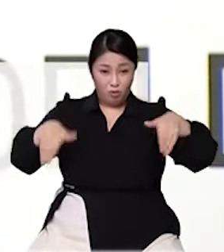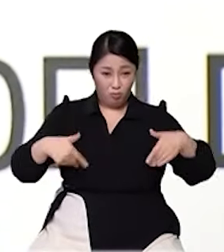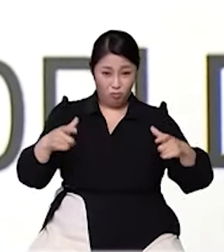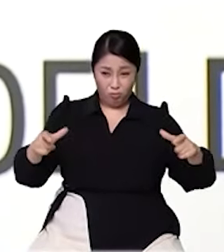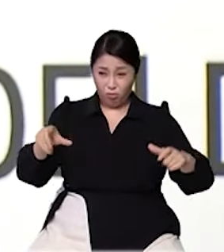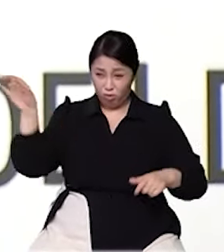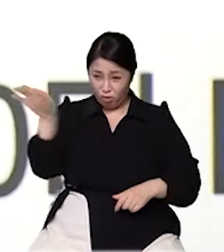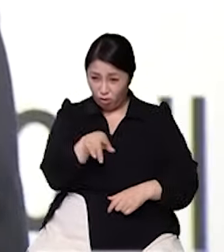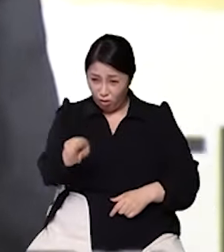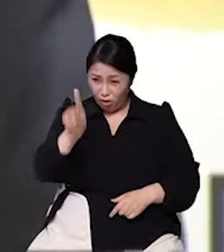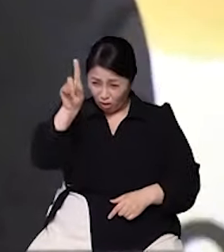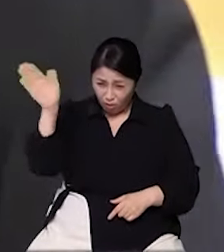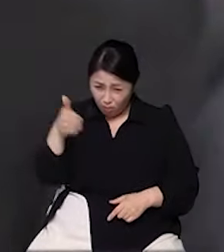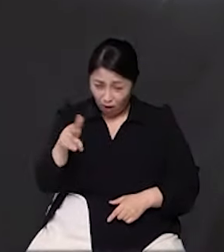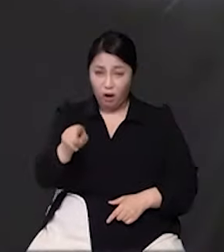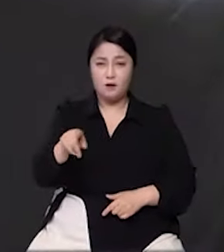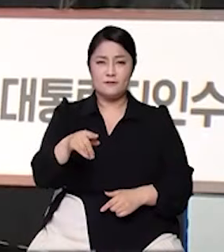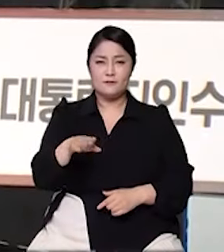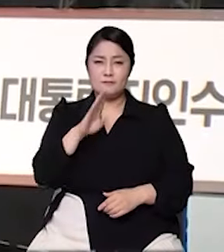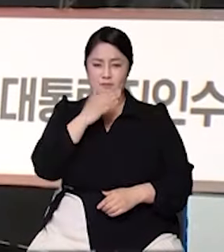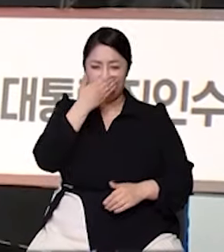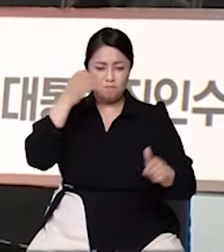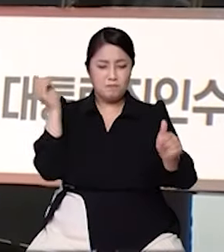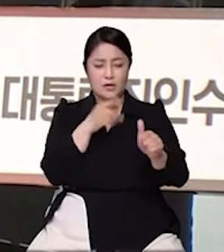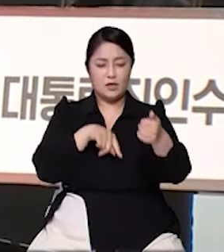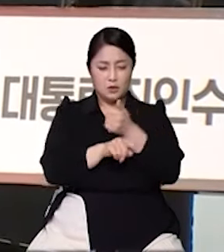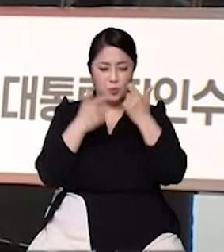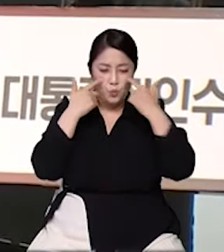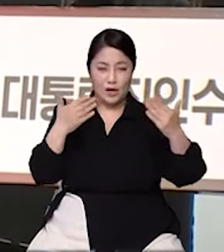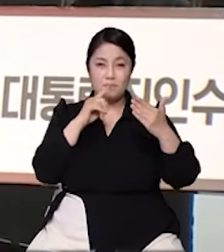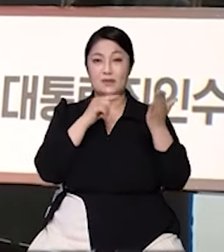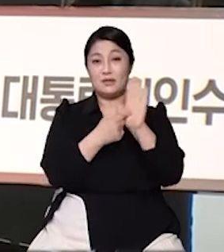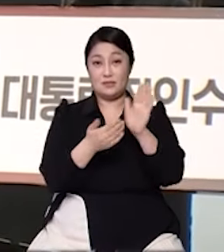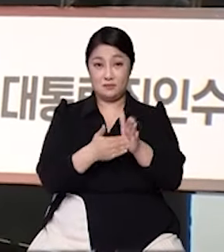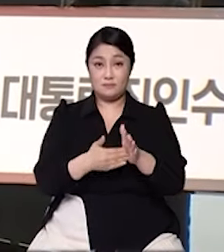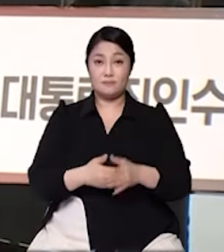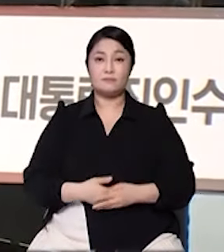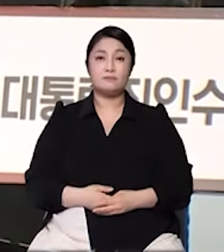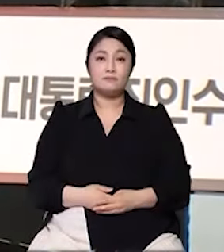출신은 한 명도 없었다 며 철저하게 외면 당했다 고 지적했습니다